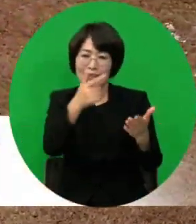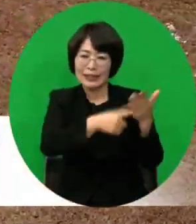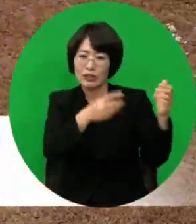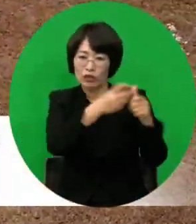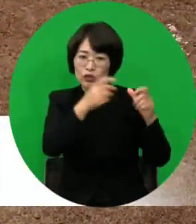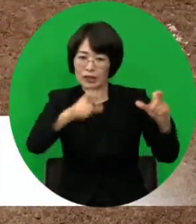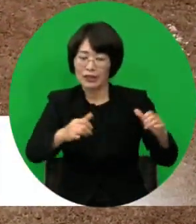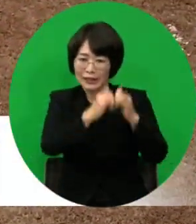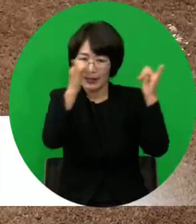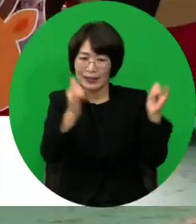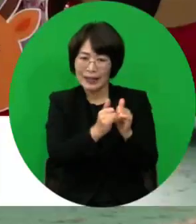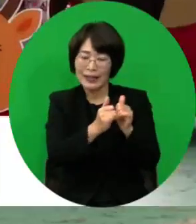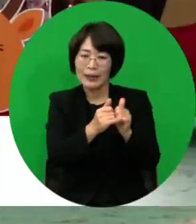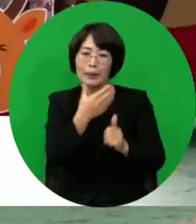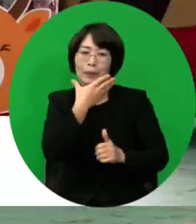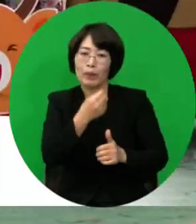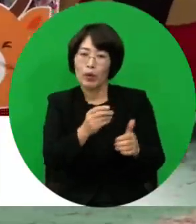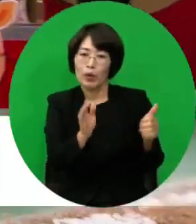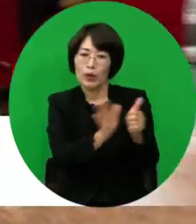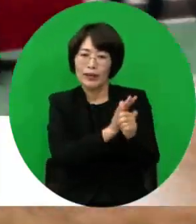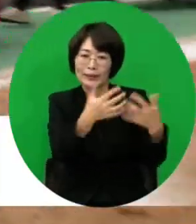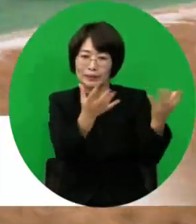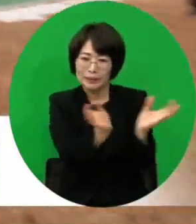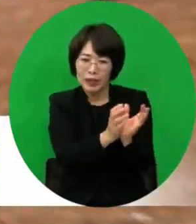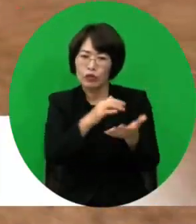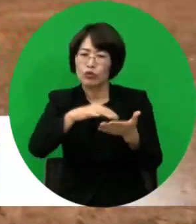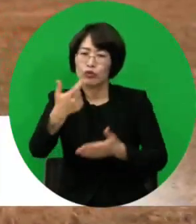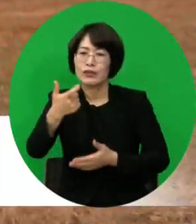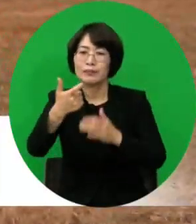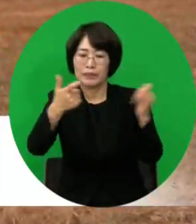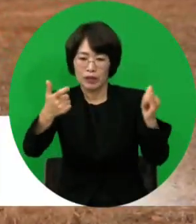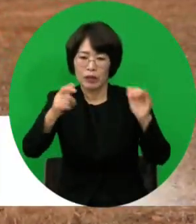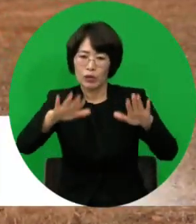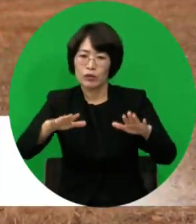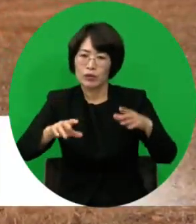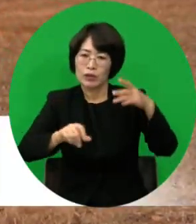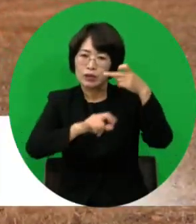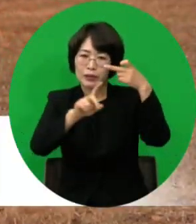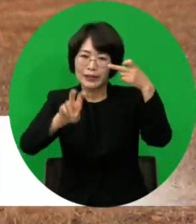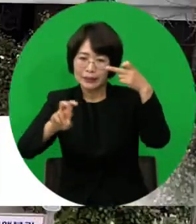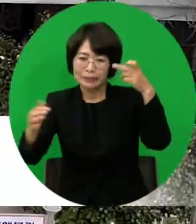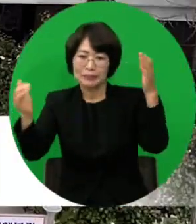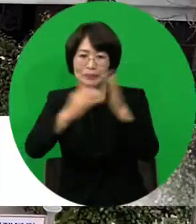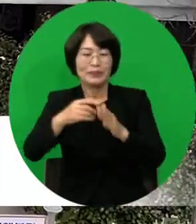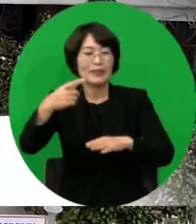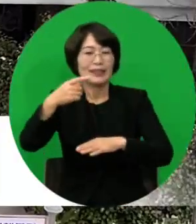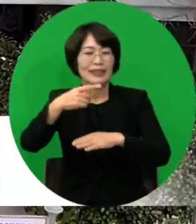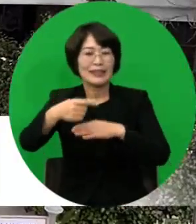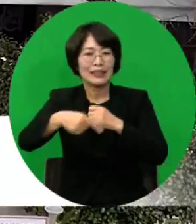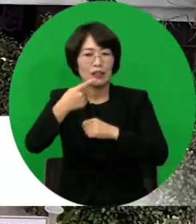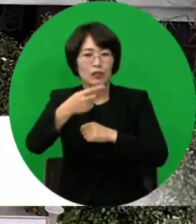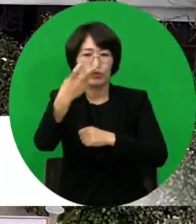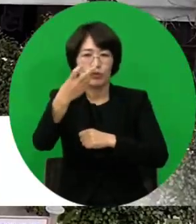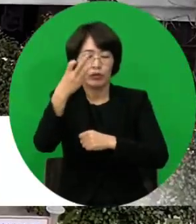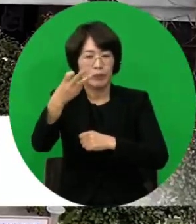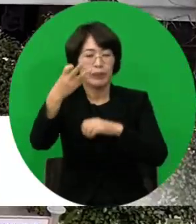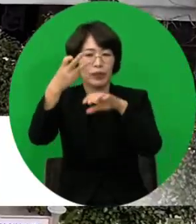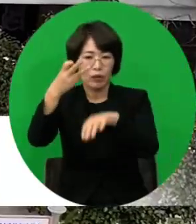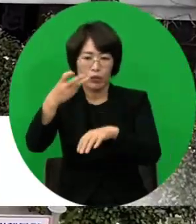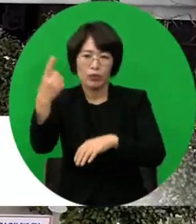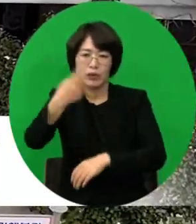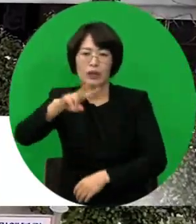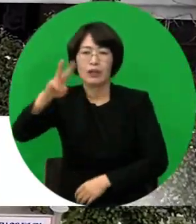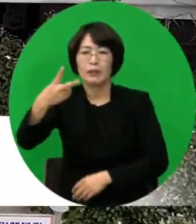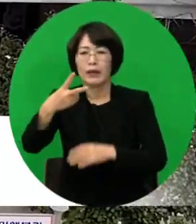강진군 지역사회보장협의체 60여 명의 산타 원정대는 오는 22일까지 지역 초등학교 13곳, 1,200여